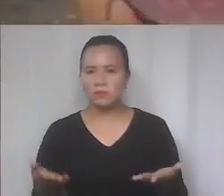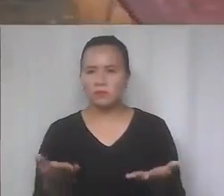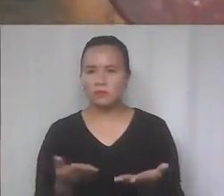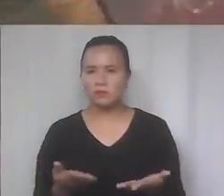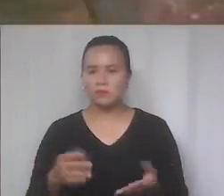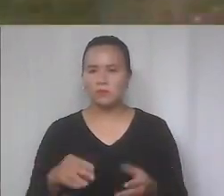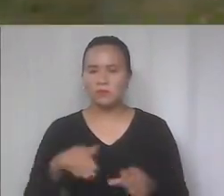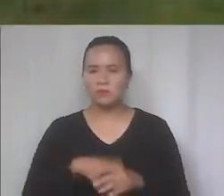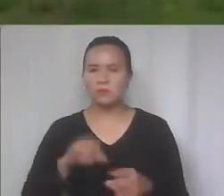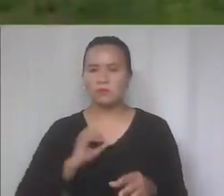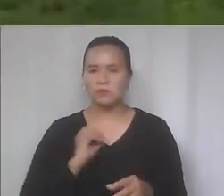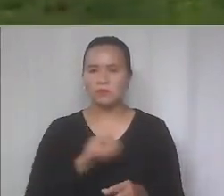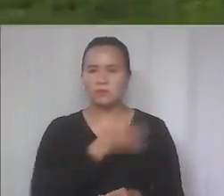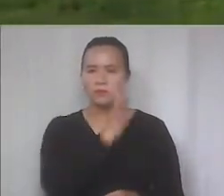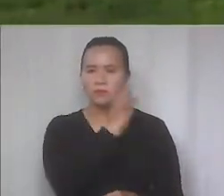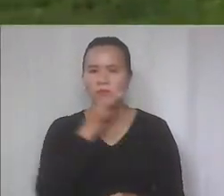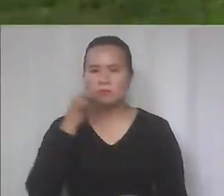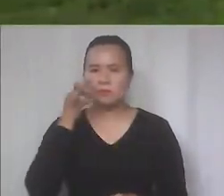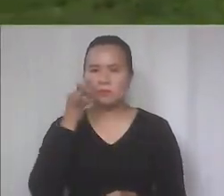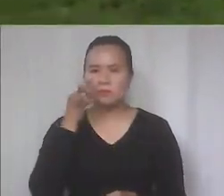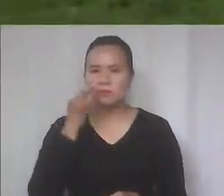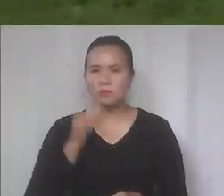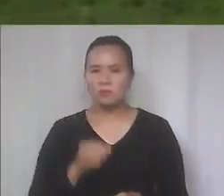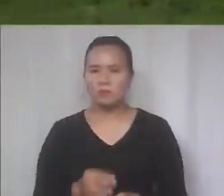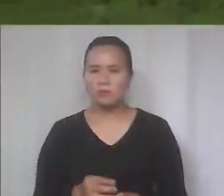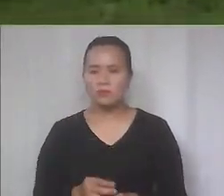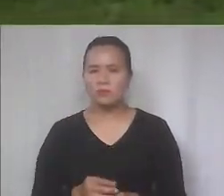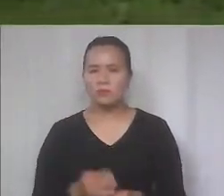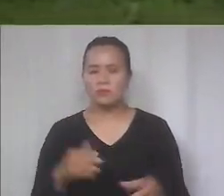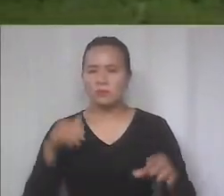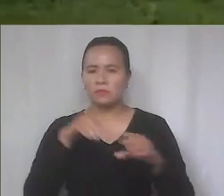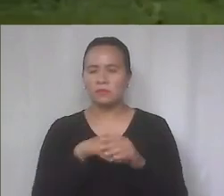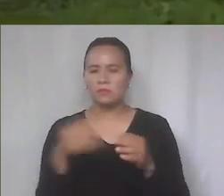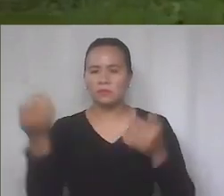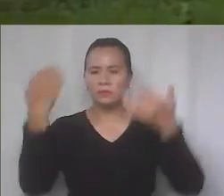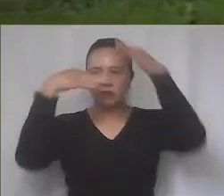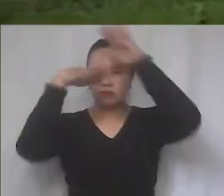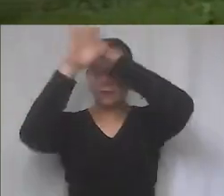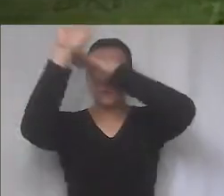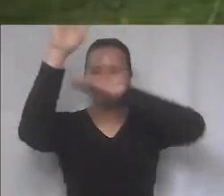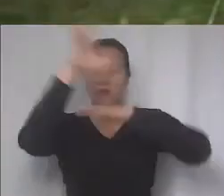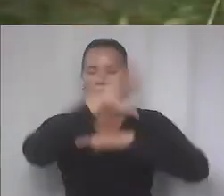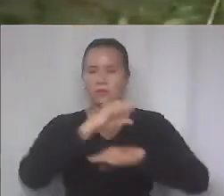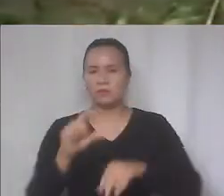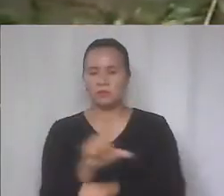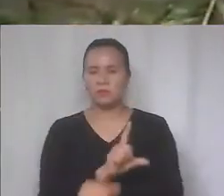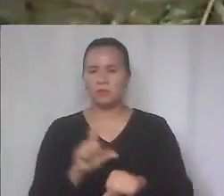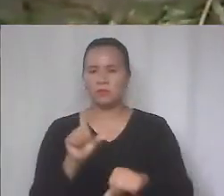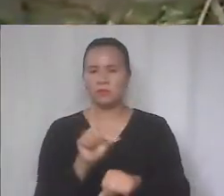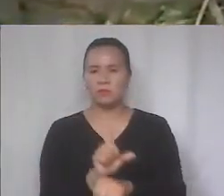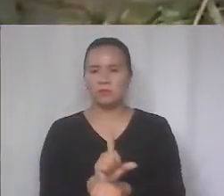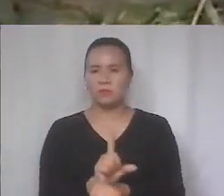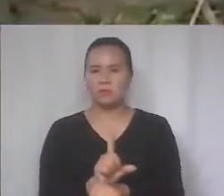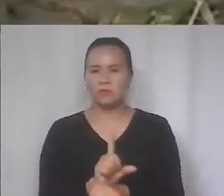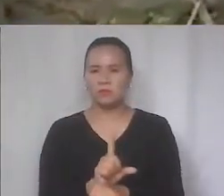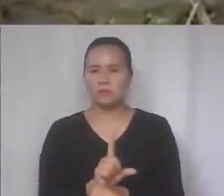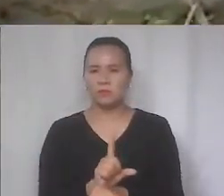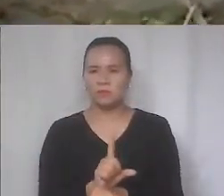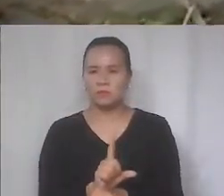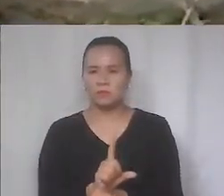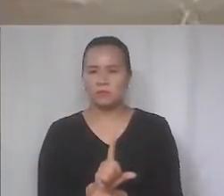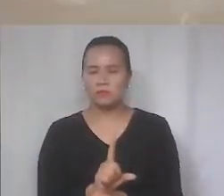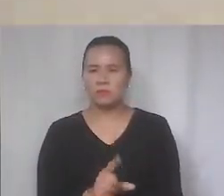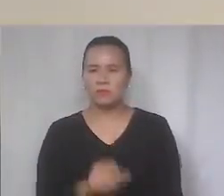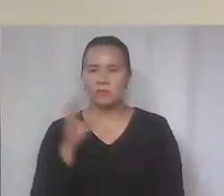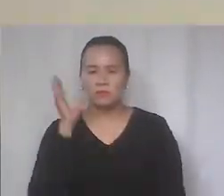noy no sob-sob to kanamin gaynawa woy migpunan to kanamin umul to molo na anon na no migpogpono sa init